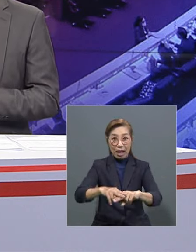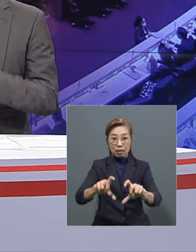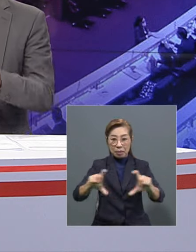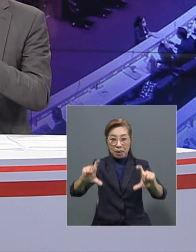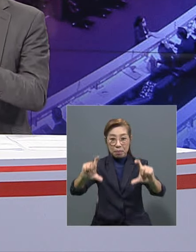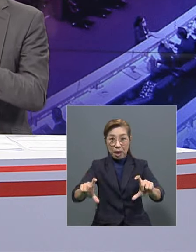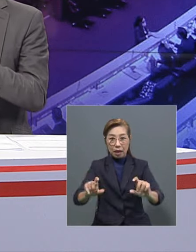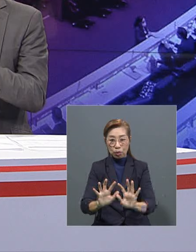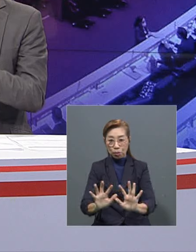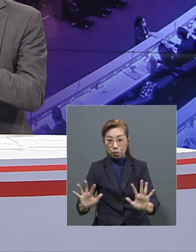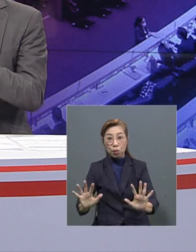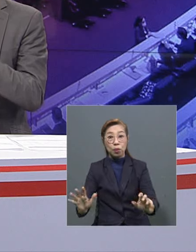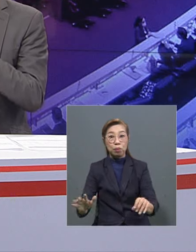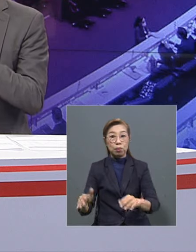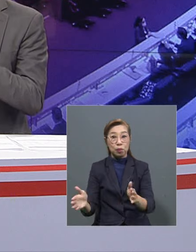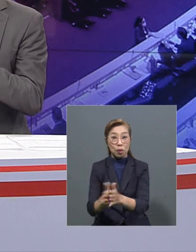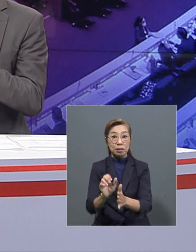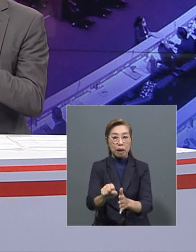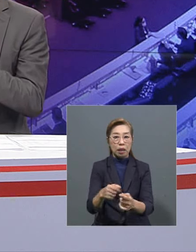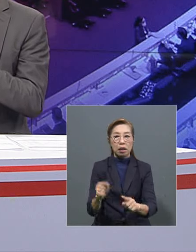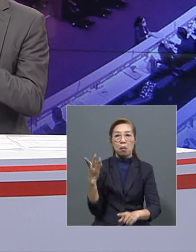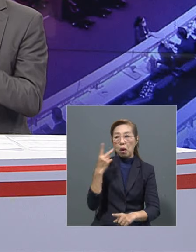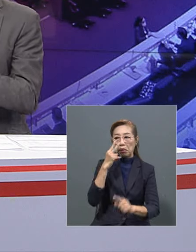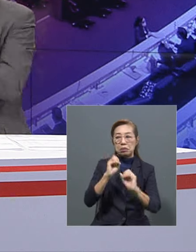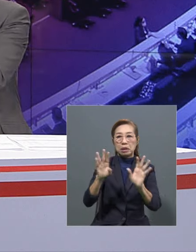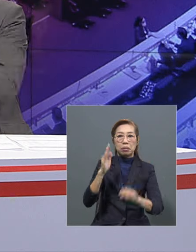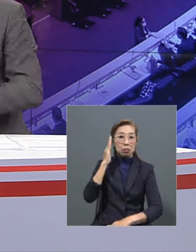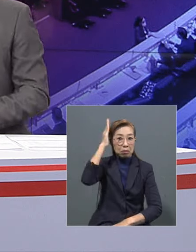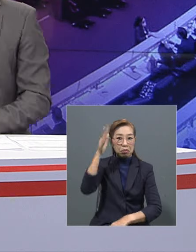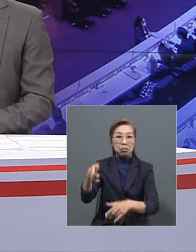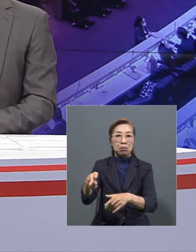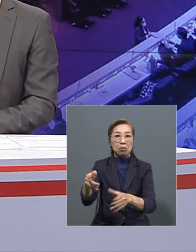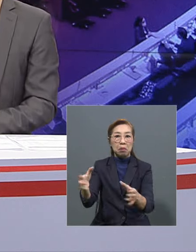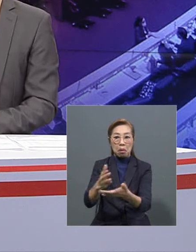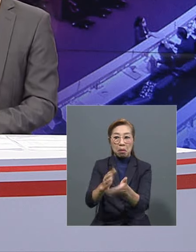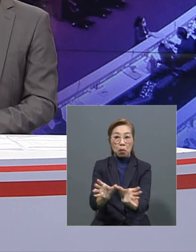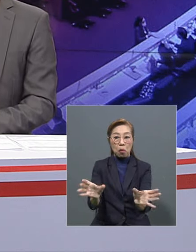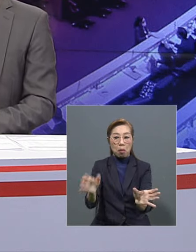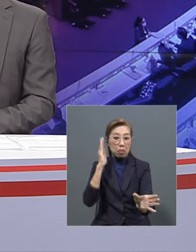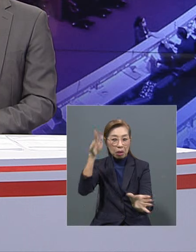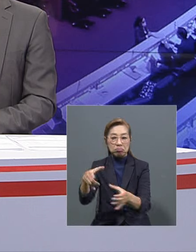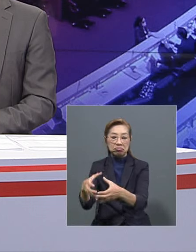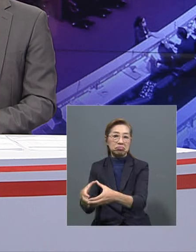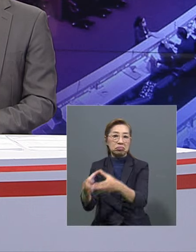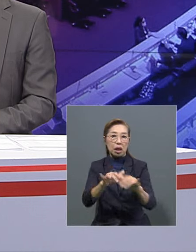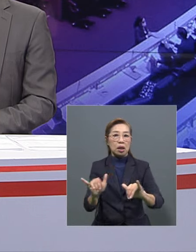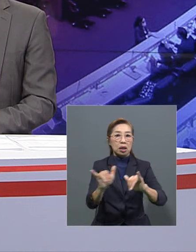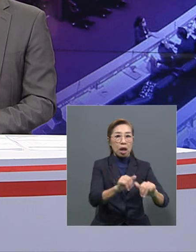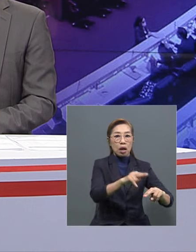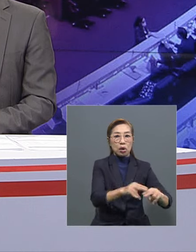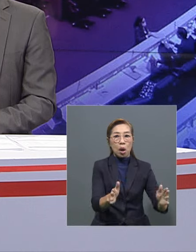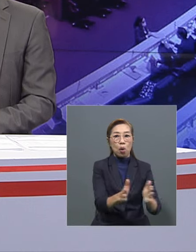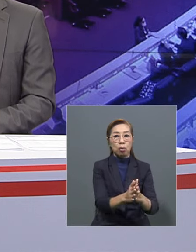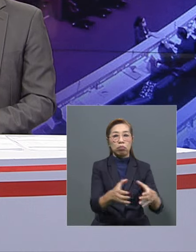วนะกลุ่มของคุณธรรมนัสเนี่ยนำสสในกลุ่มของตัวเองไปนั่งกับเพื่อไทยคือชัดเจนกันไปเลย ใช่ค่ะแล้วก็ย